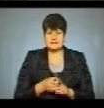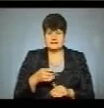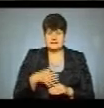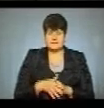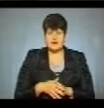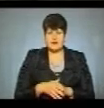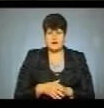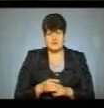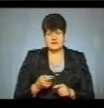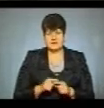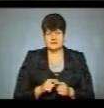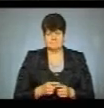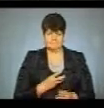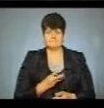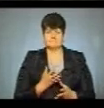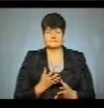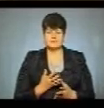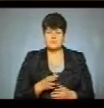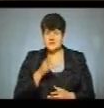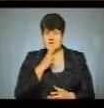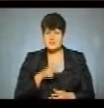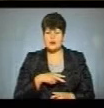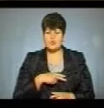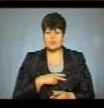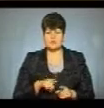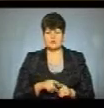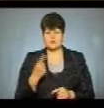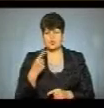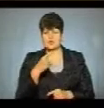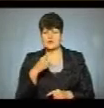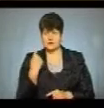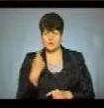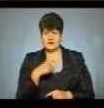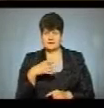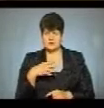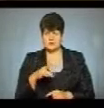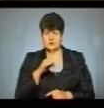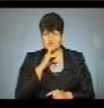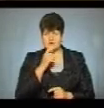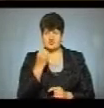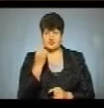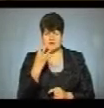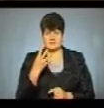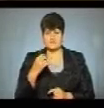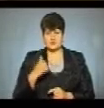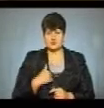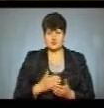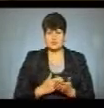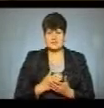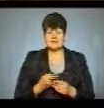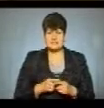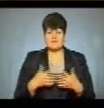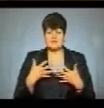вона мотивує. Також під час нагородження вшанували хвилиною мовчання 14 військовослужбовців. Це бойові